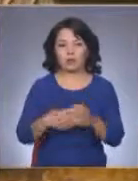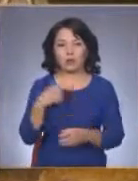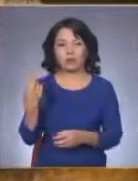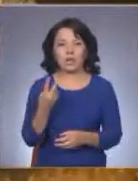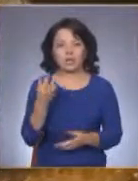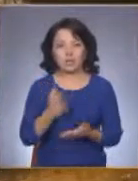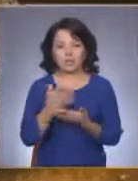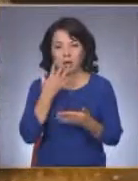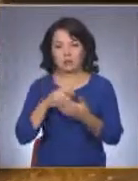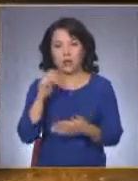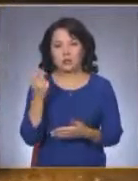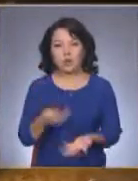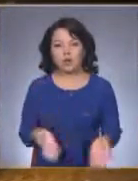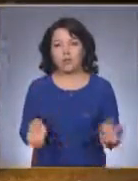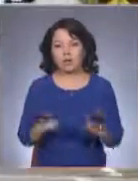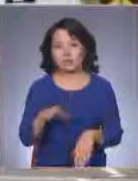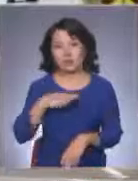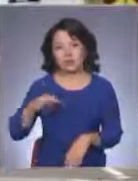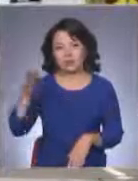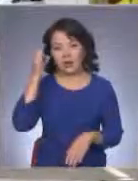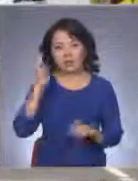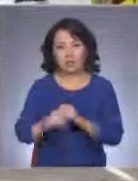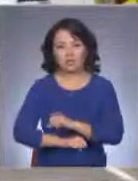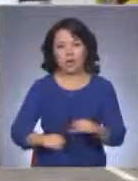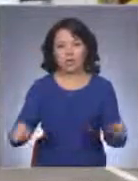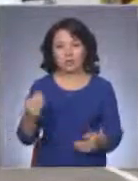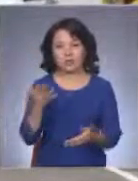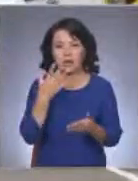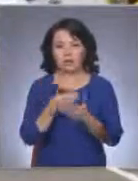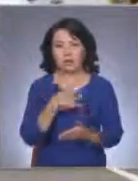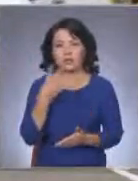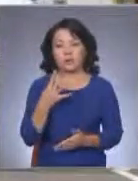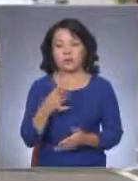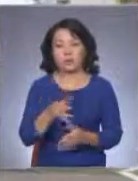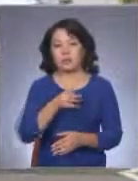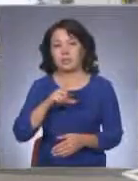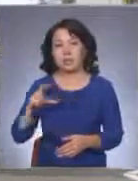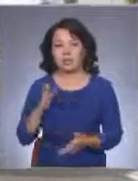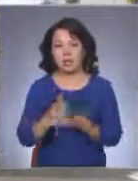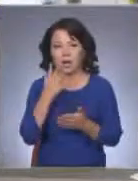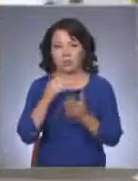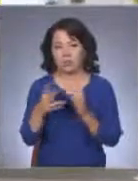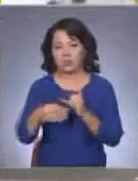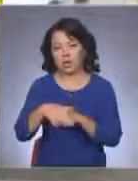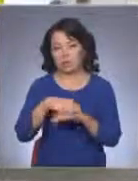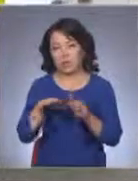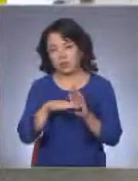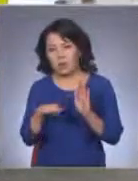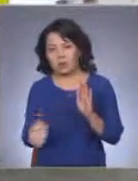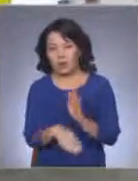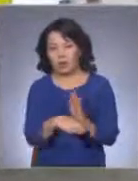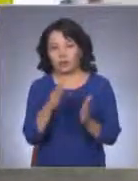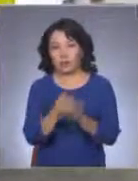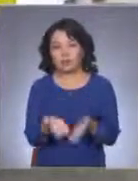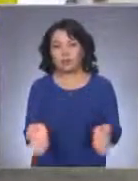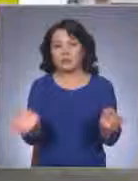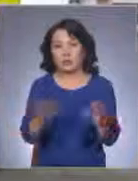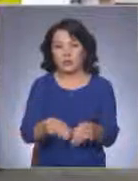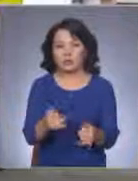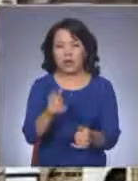дүниежүзілік соғыс кезінен қалып қойған екен. Жарылғыш зат 4 қабатты үйдің жертөлесінде жатқан. Сол себепті тұрғындар